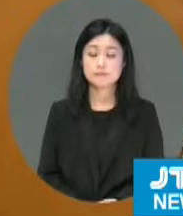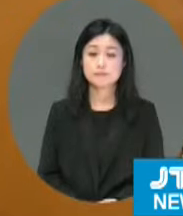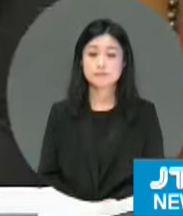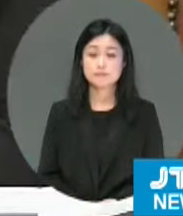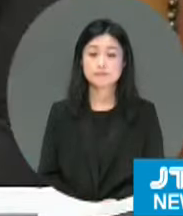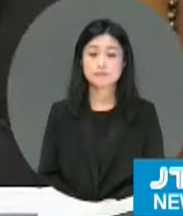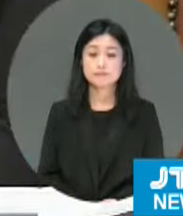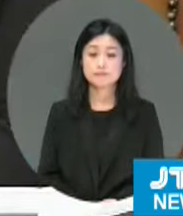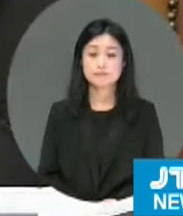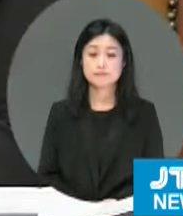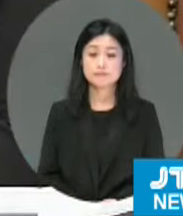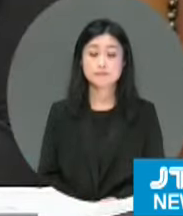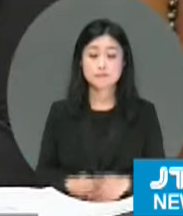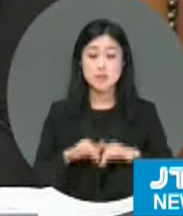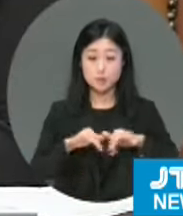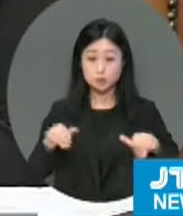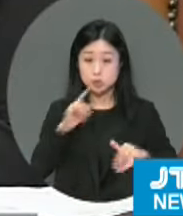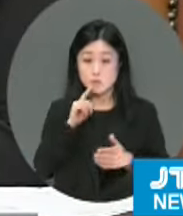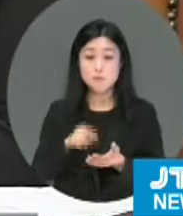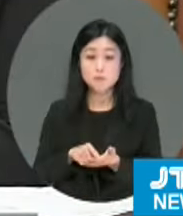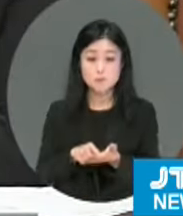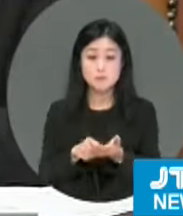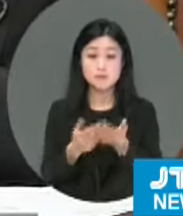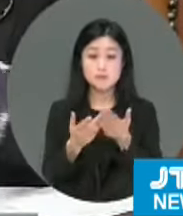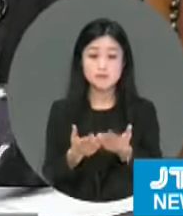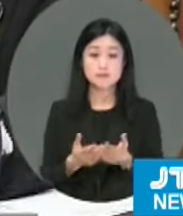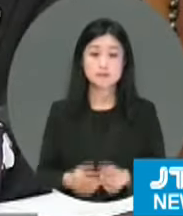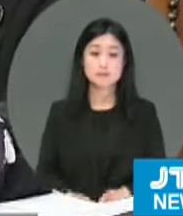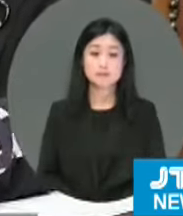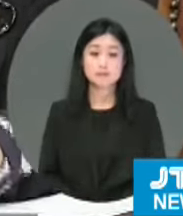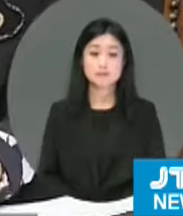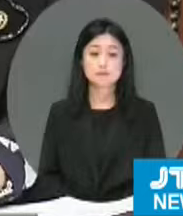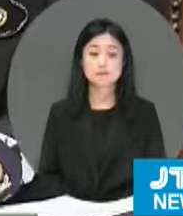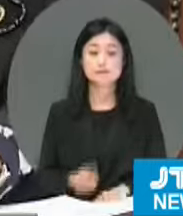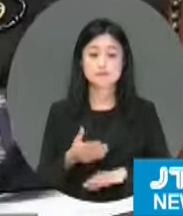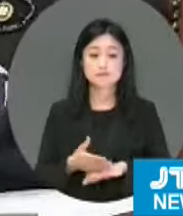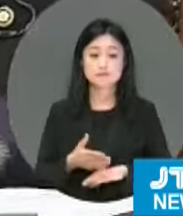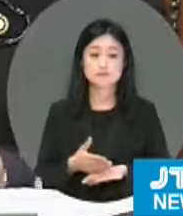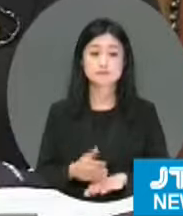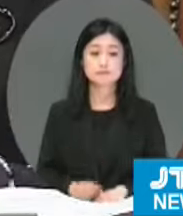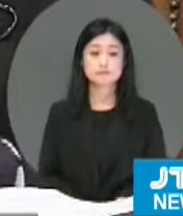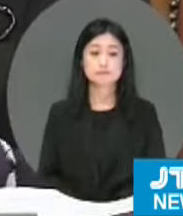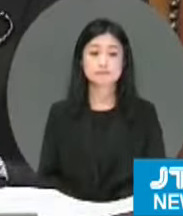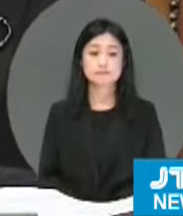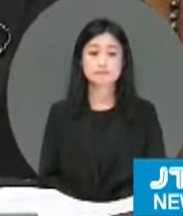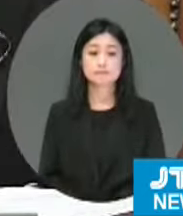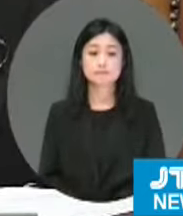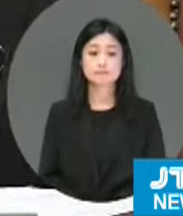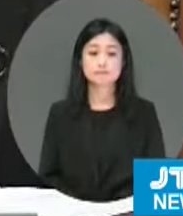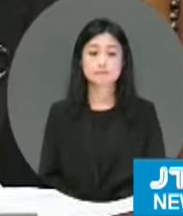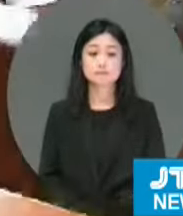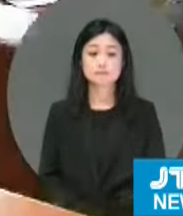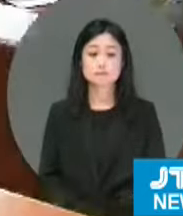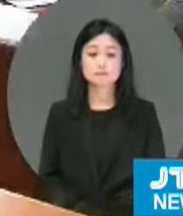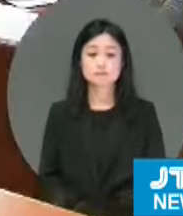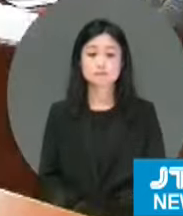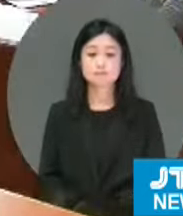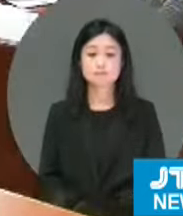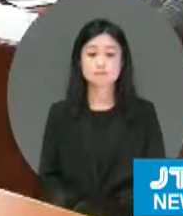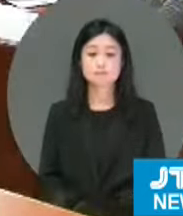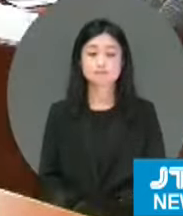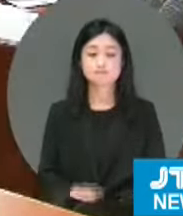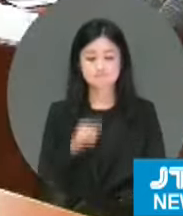나중에 별도로 보고를 드리도록 하겠습니다. 예, 그렇게 해주세요. 감사합니다. 예, 아유, 예,